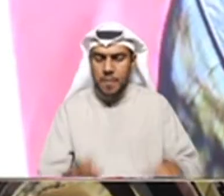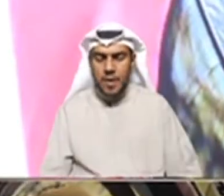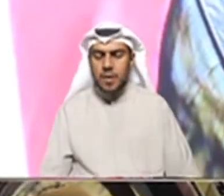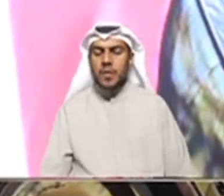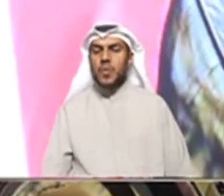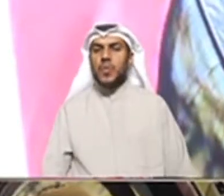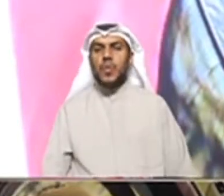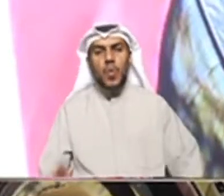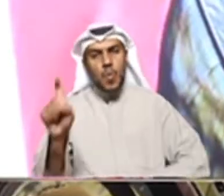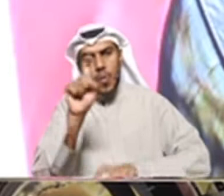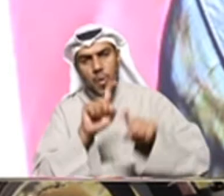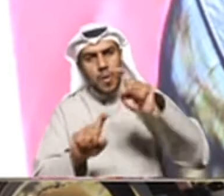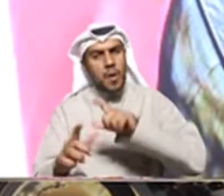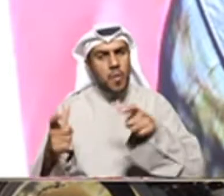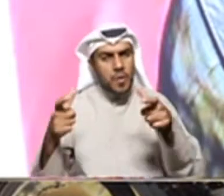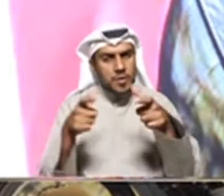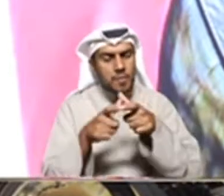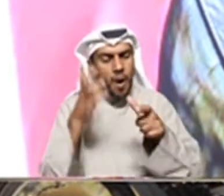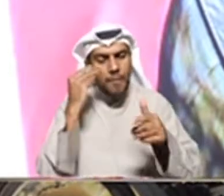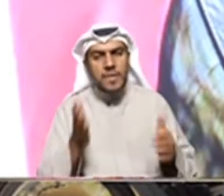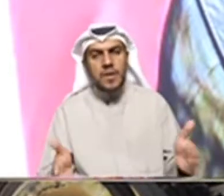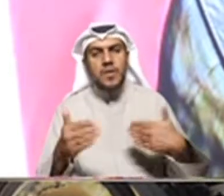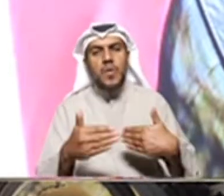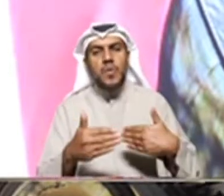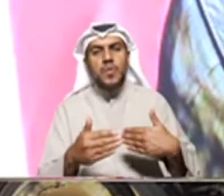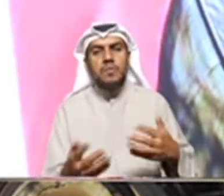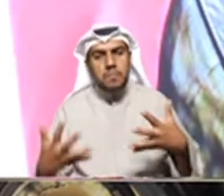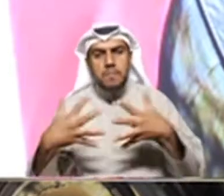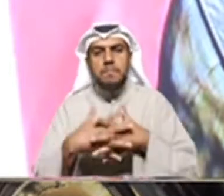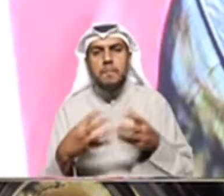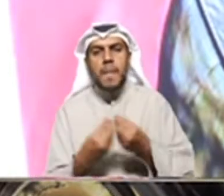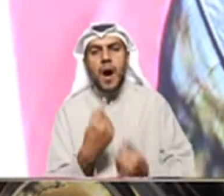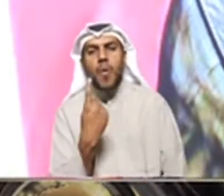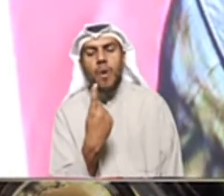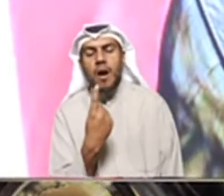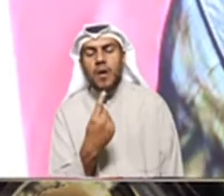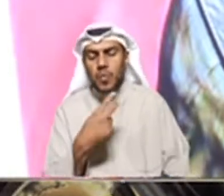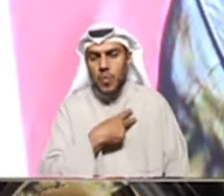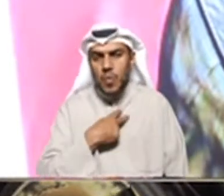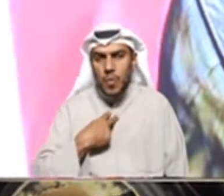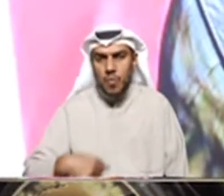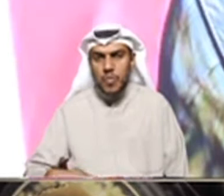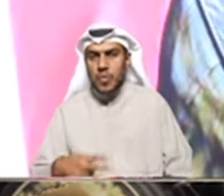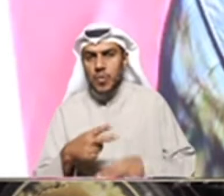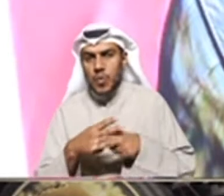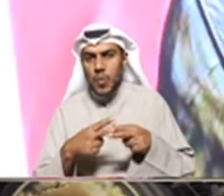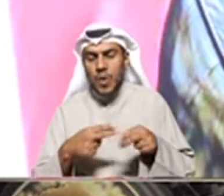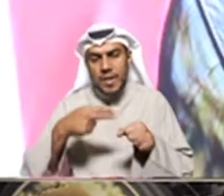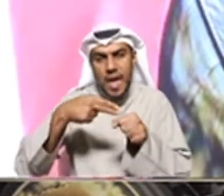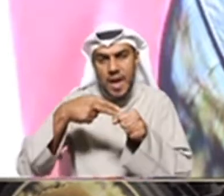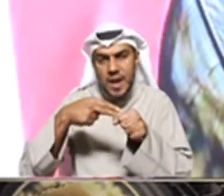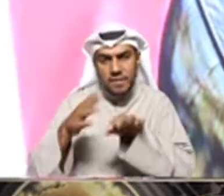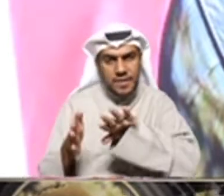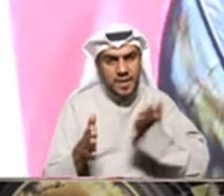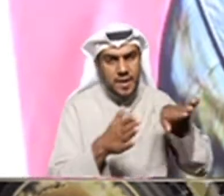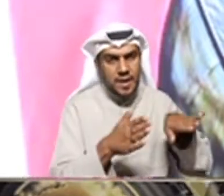إمكانية تشكيل صندوق مشترك للتنمية الخضراء لتطوير عملية انتقال الكويت من اعتماد على النفط إلى ما يسمى